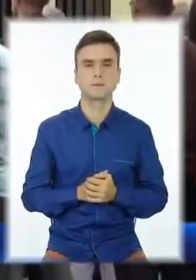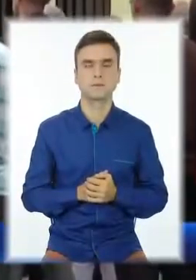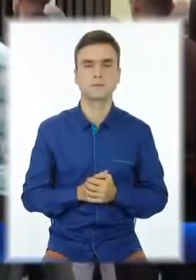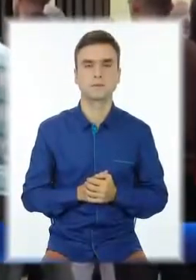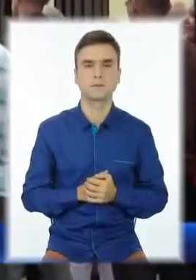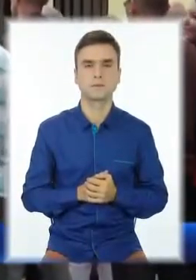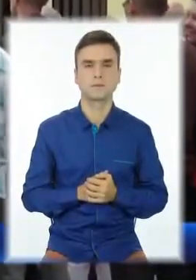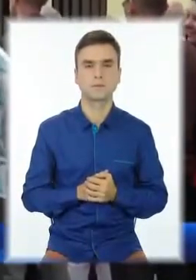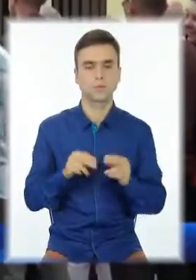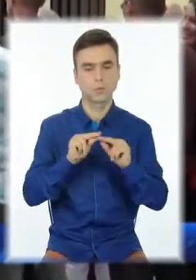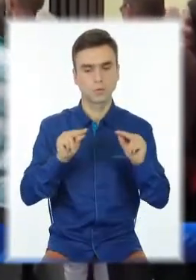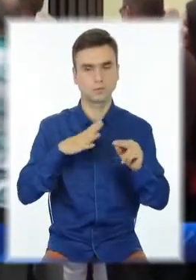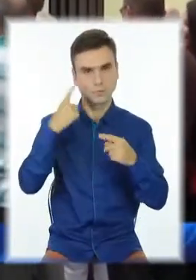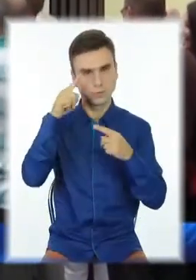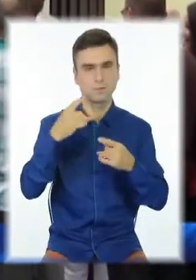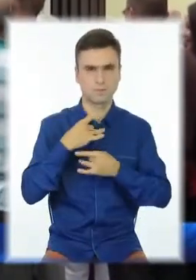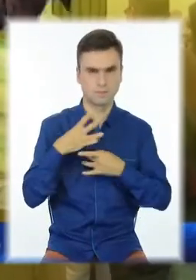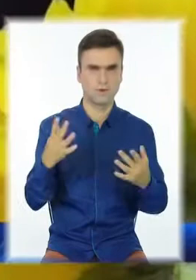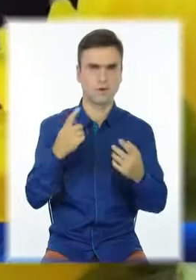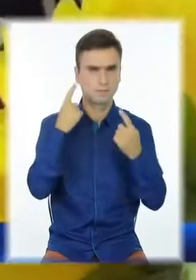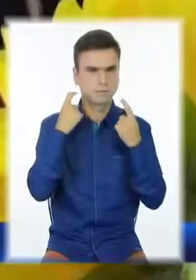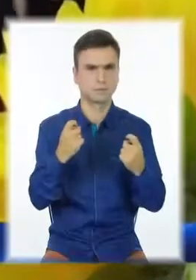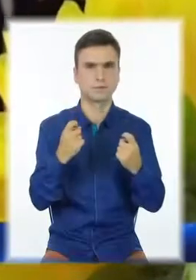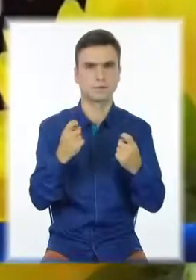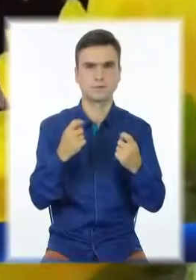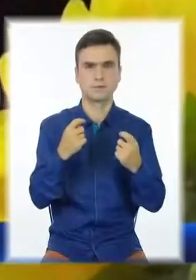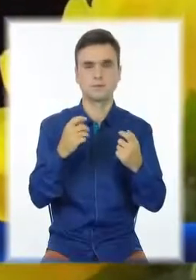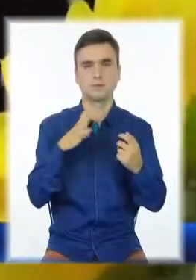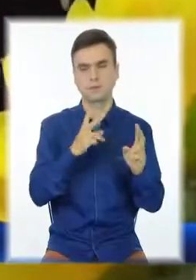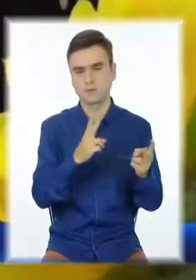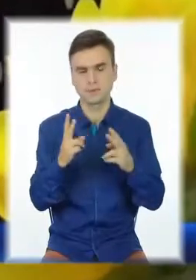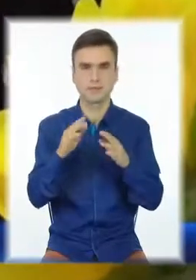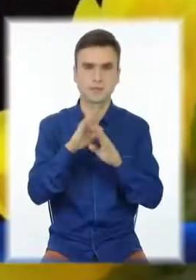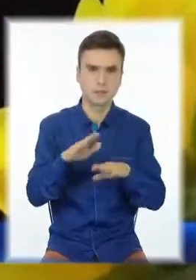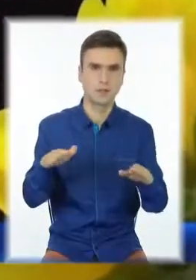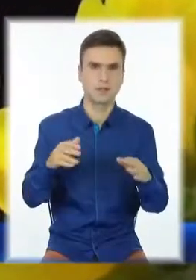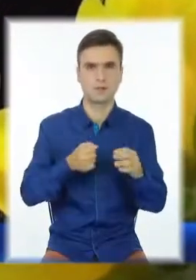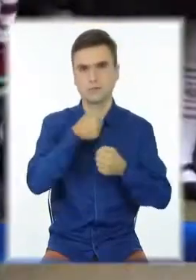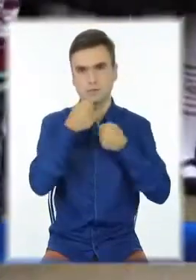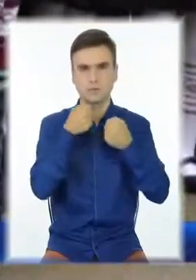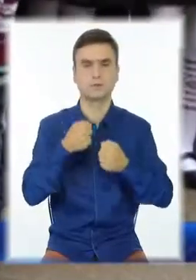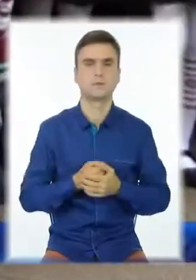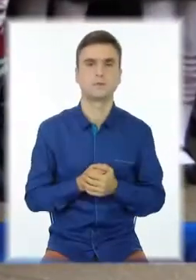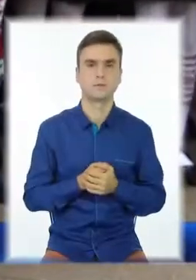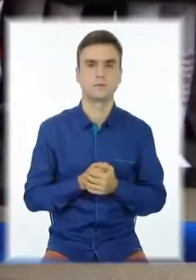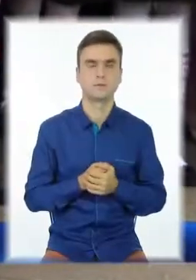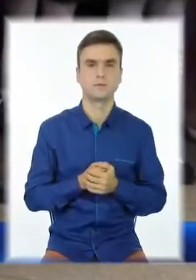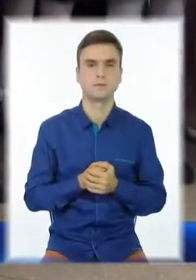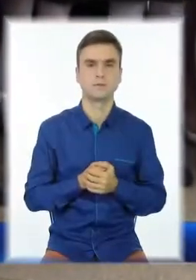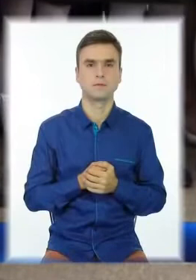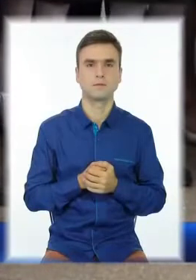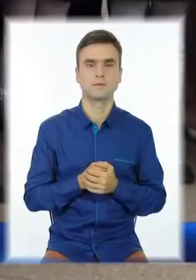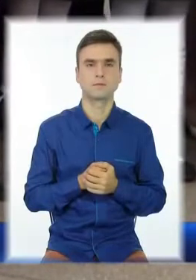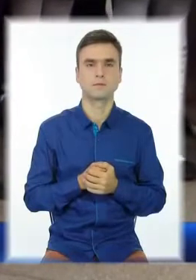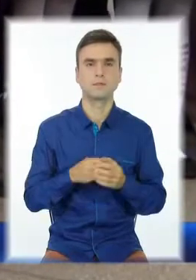Вчителі влаштували яскраве свято, лунали пісні, під які танцювали як малечі, так і дорослі. Близько 10 першокласників